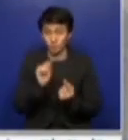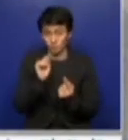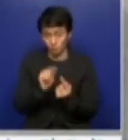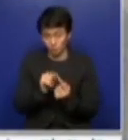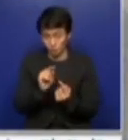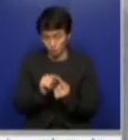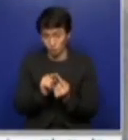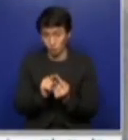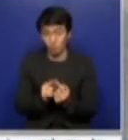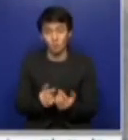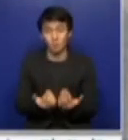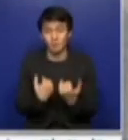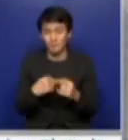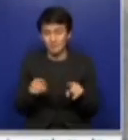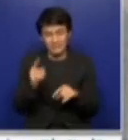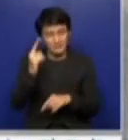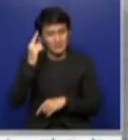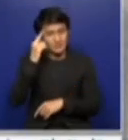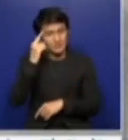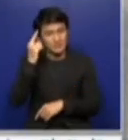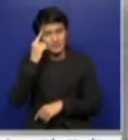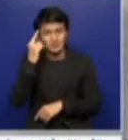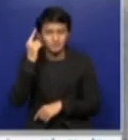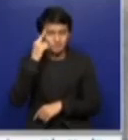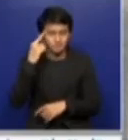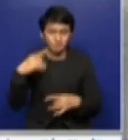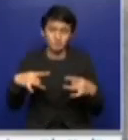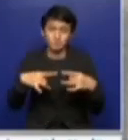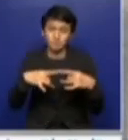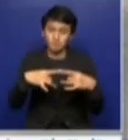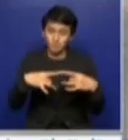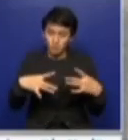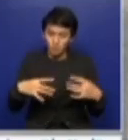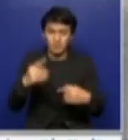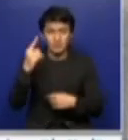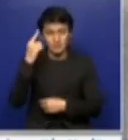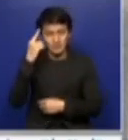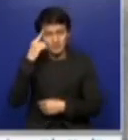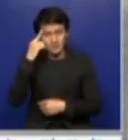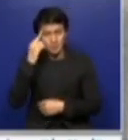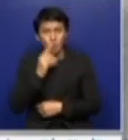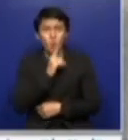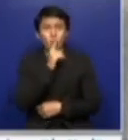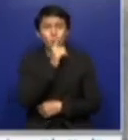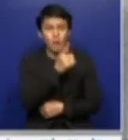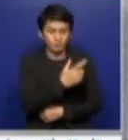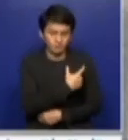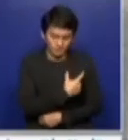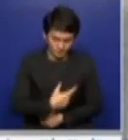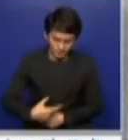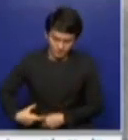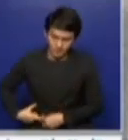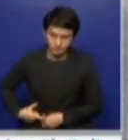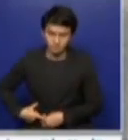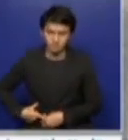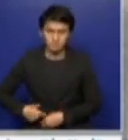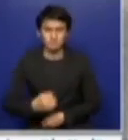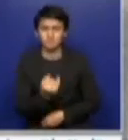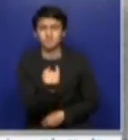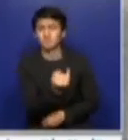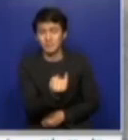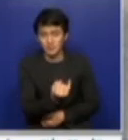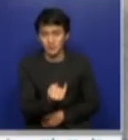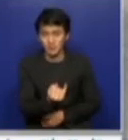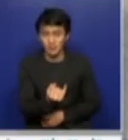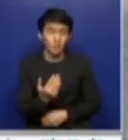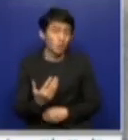ผู้ที่มีความคิดเห็นก้าวล่วงโดยไม่สมควรในอดีตมีการ